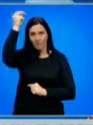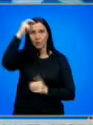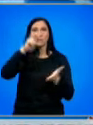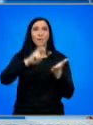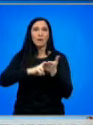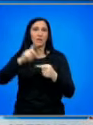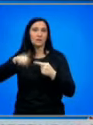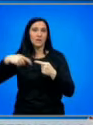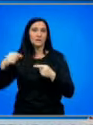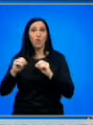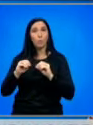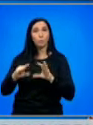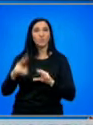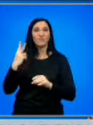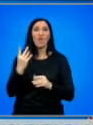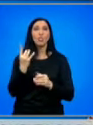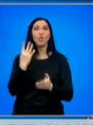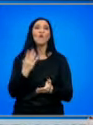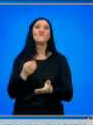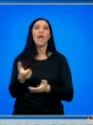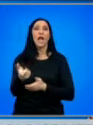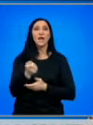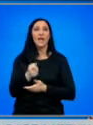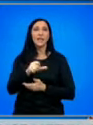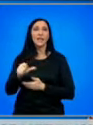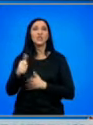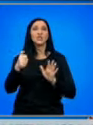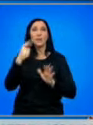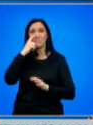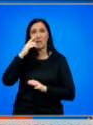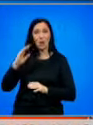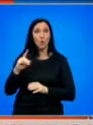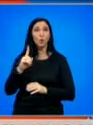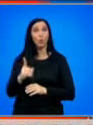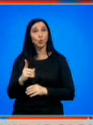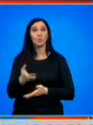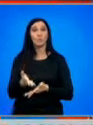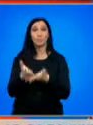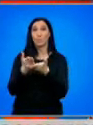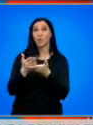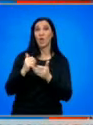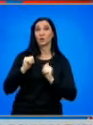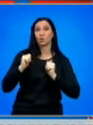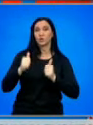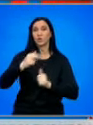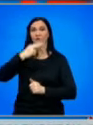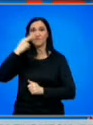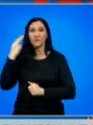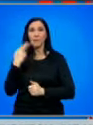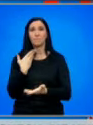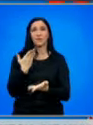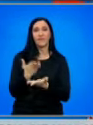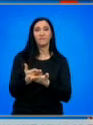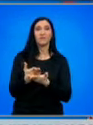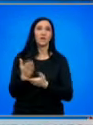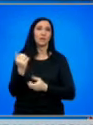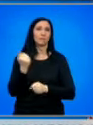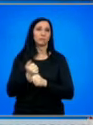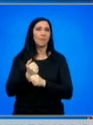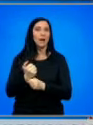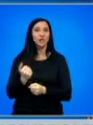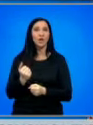Българската банка за развитие отпуска две нови кредитни линии за 60 милиона лева, с които да се подпомогнат туристическите фирми и представителите на